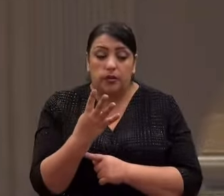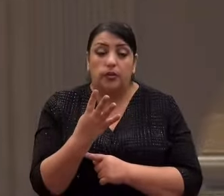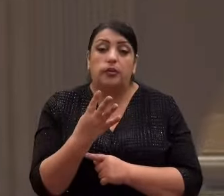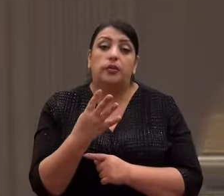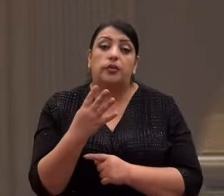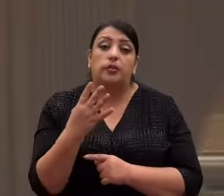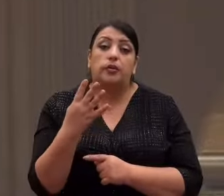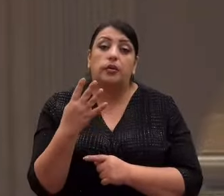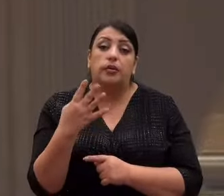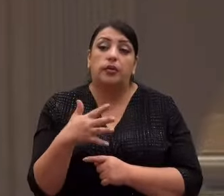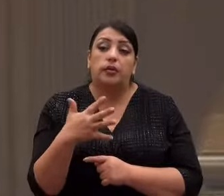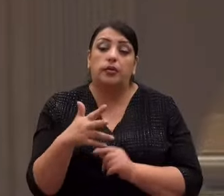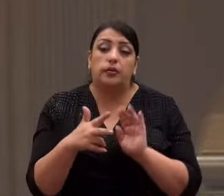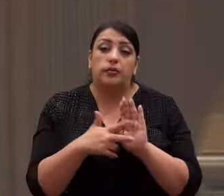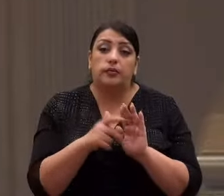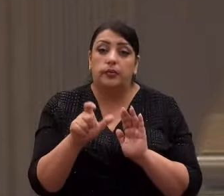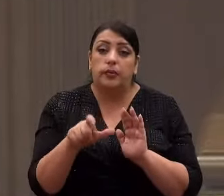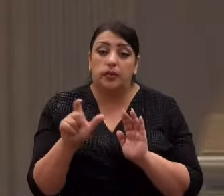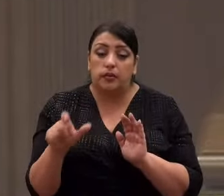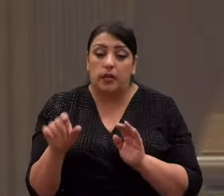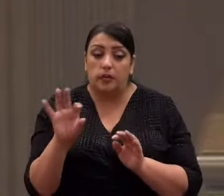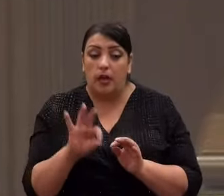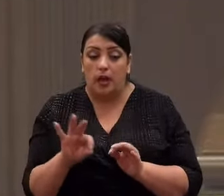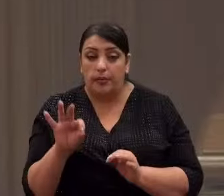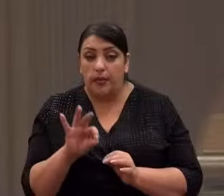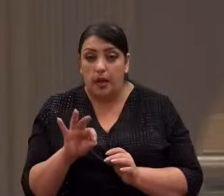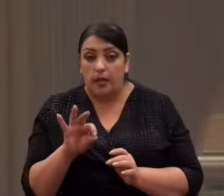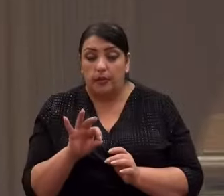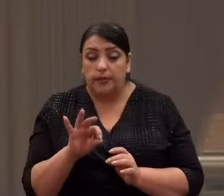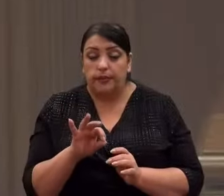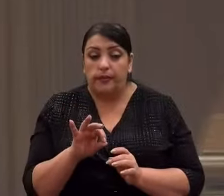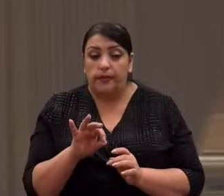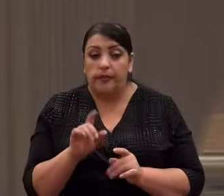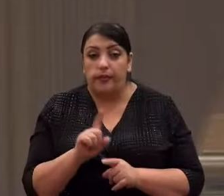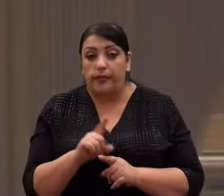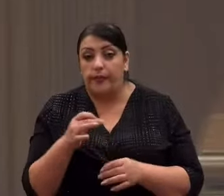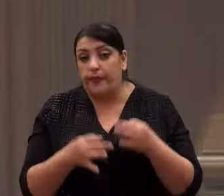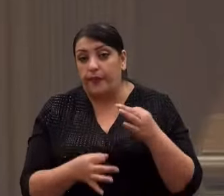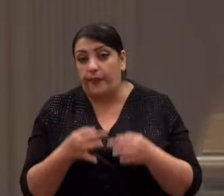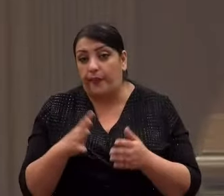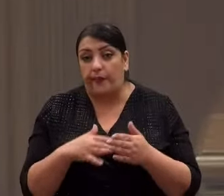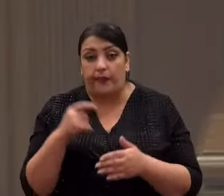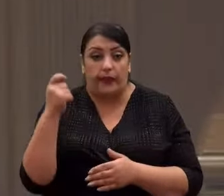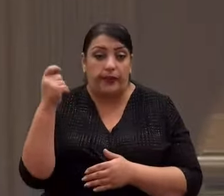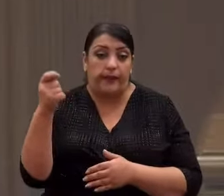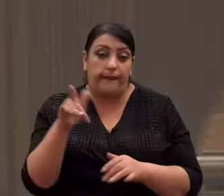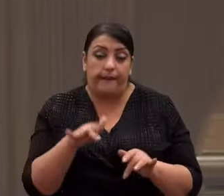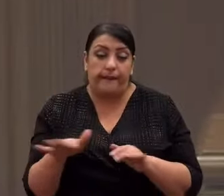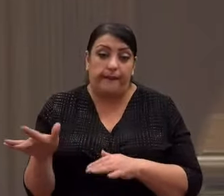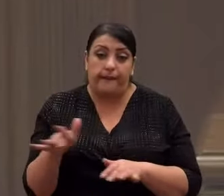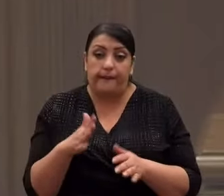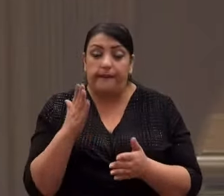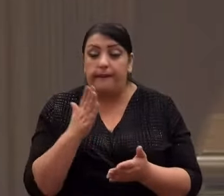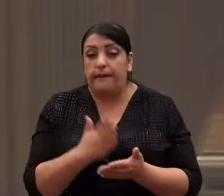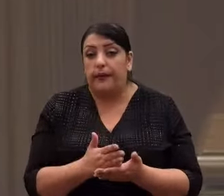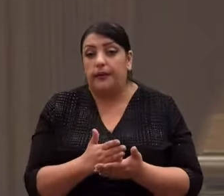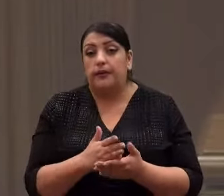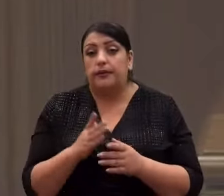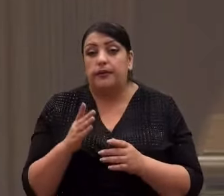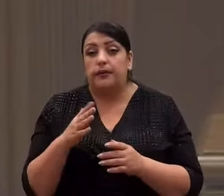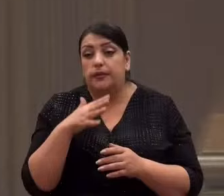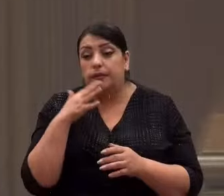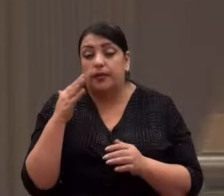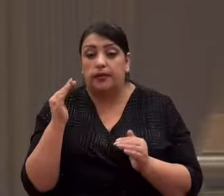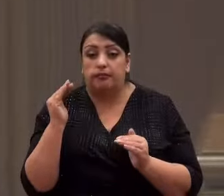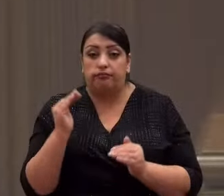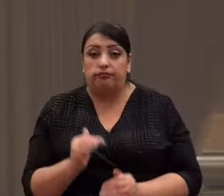անձանց վերաբերյալ, բայց ուրեմն դատարան ուղարկված գործերի հետ կապված ունենք նվազում անցած